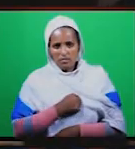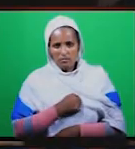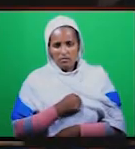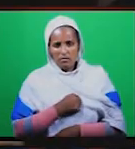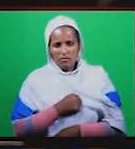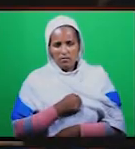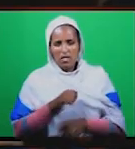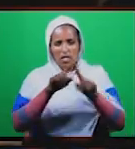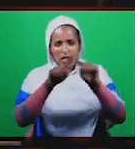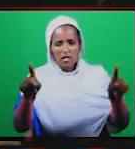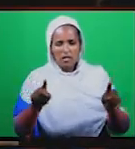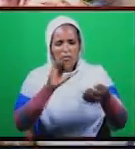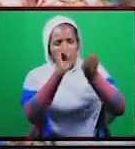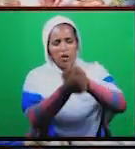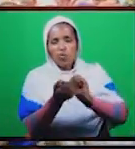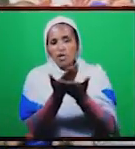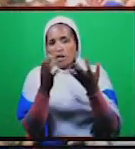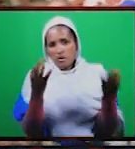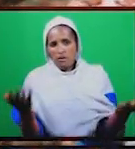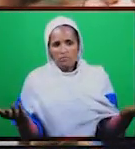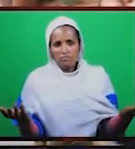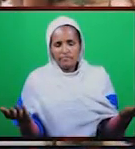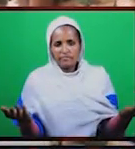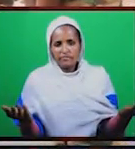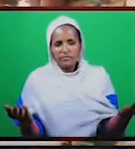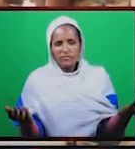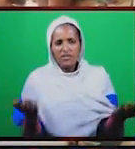አይምሯችንም ደማ፣ እንደ ሰው አዘን።